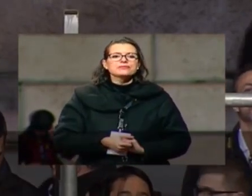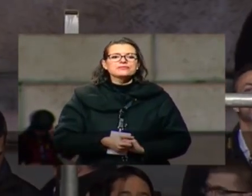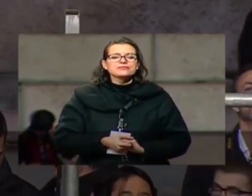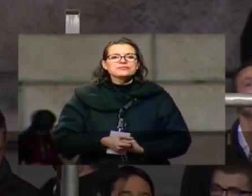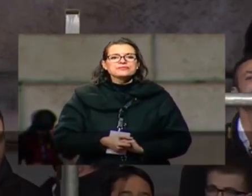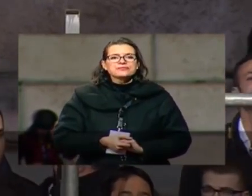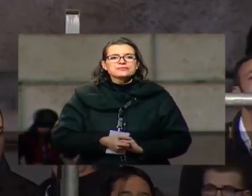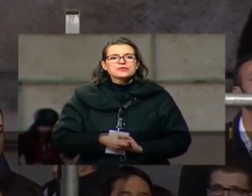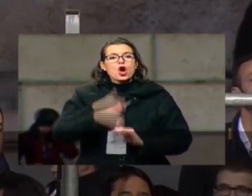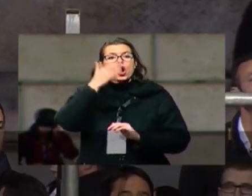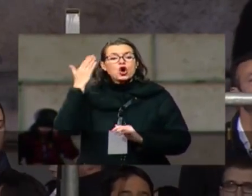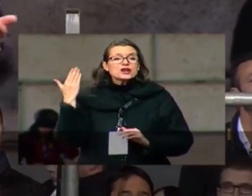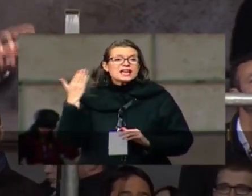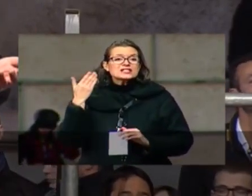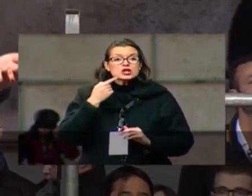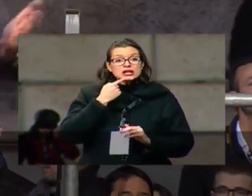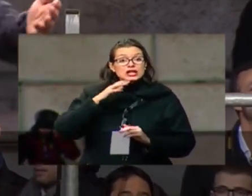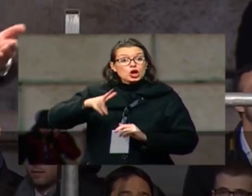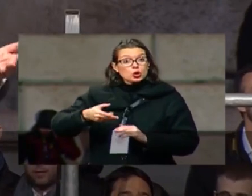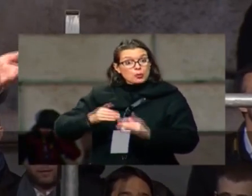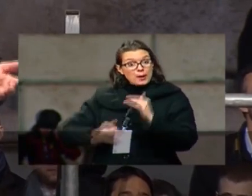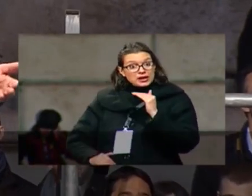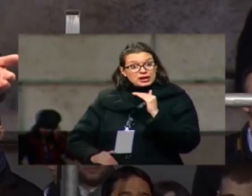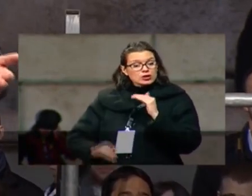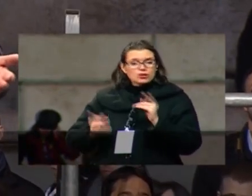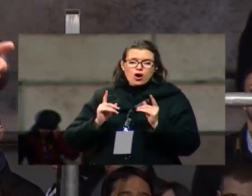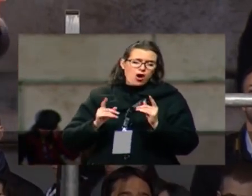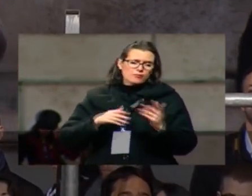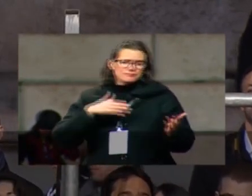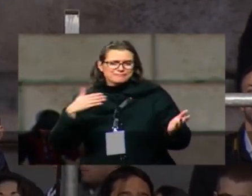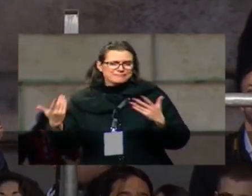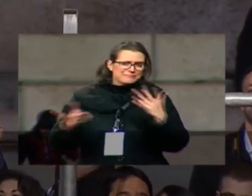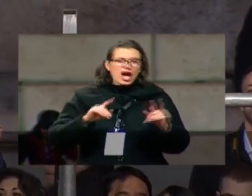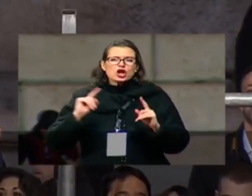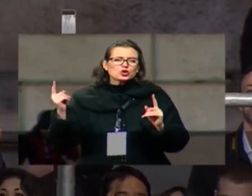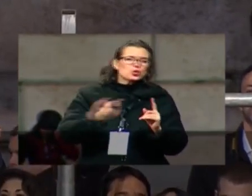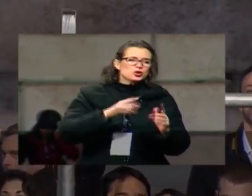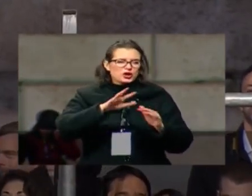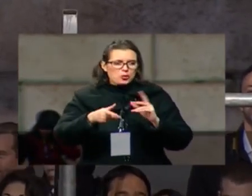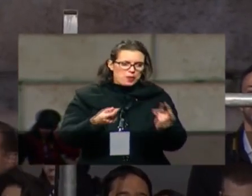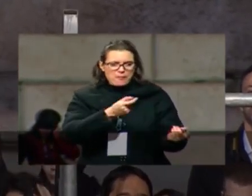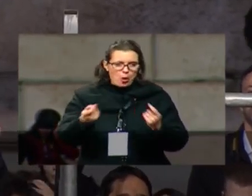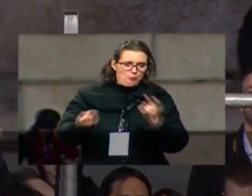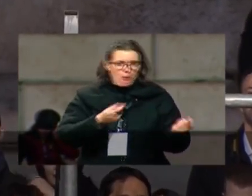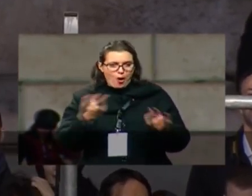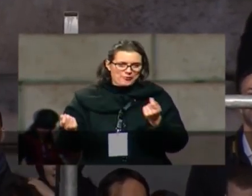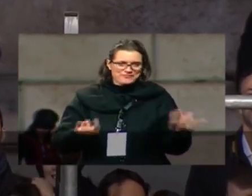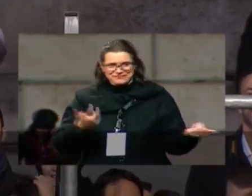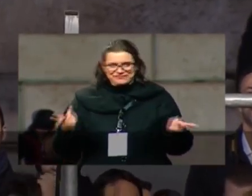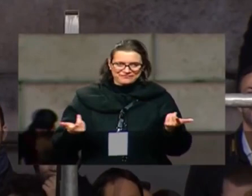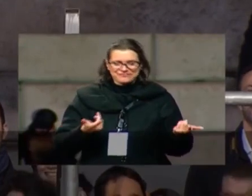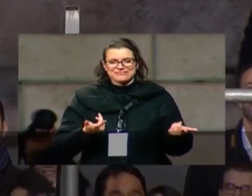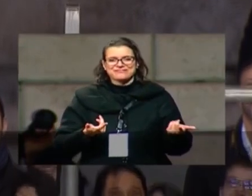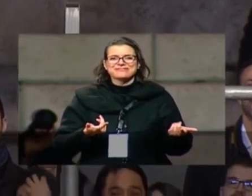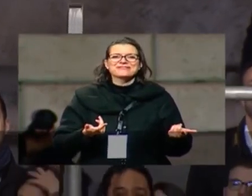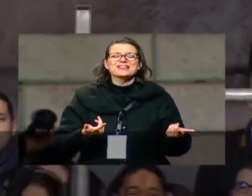ruba uno ruba meno ruba di più Un po' ruba chiamo tutti Dai tu con quella faccia lì sarai mica perfetto